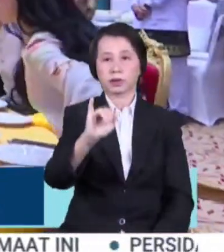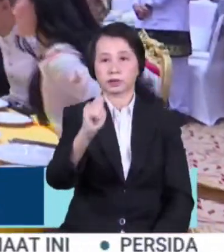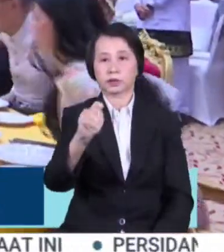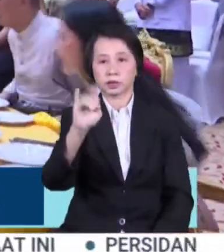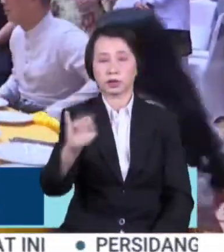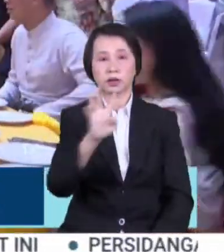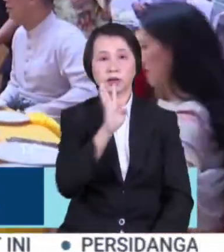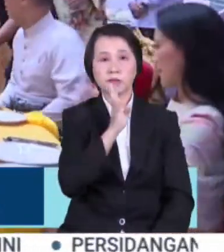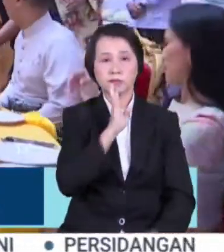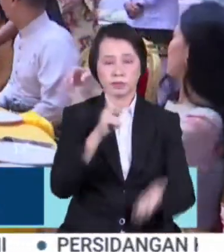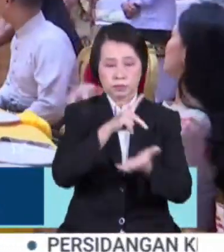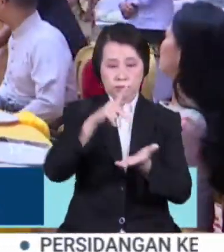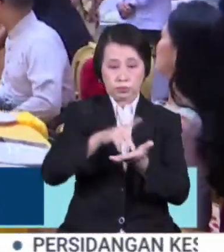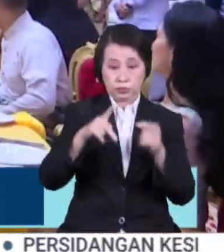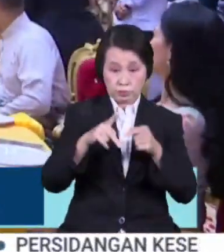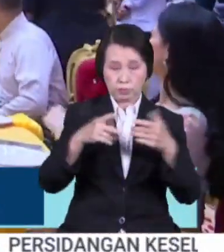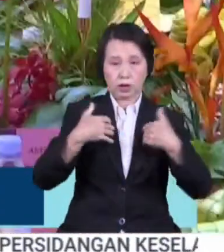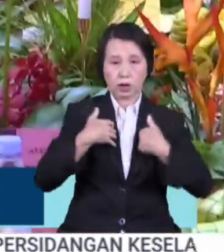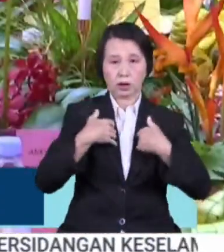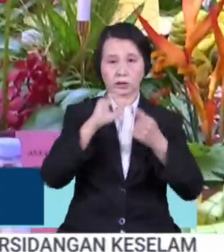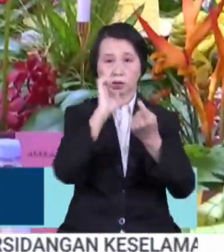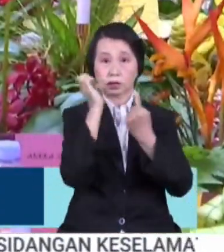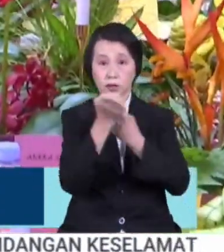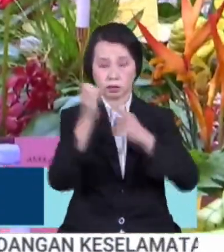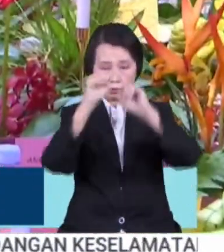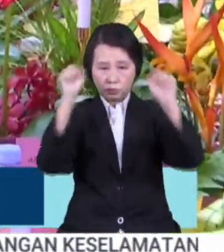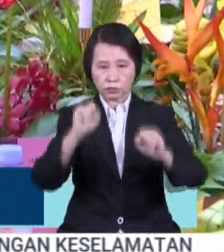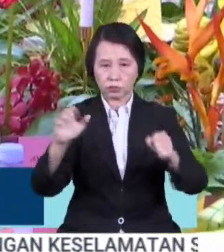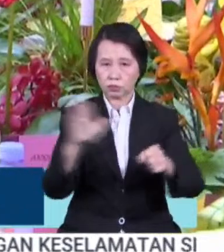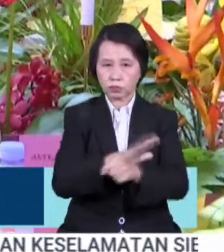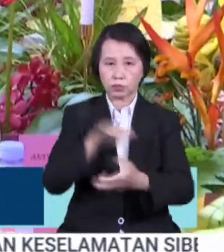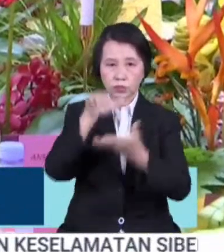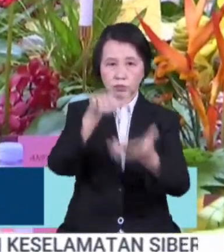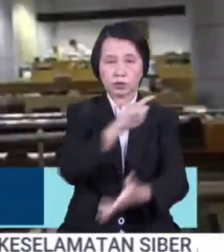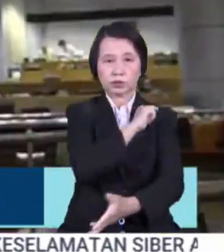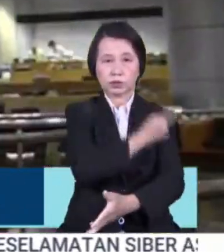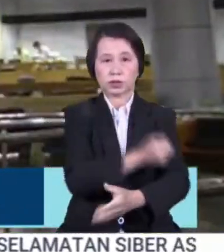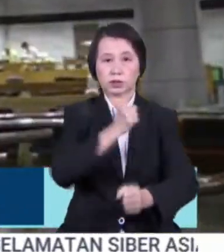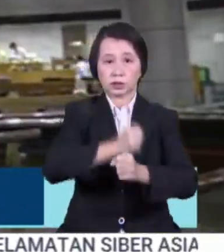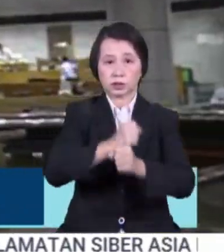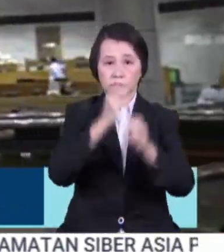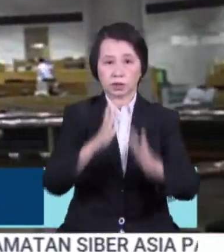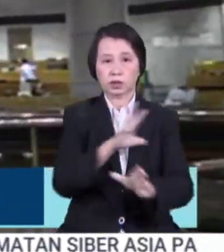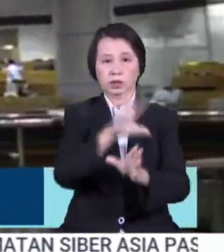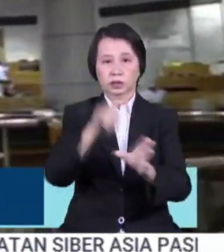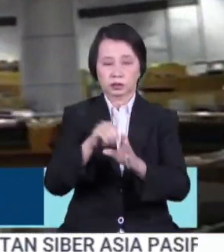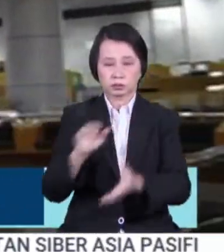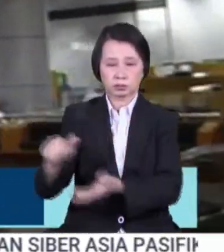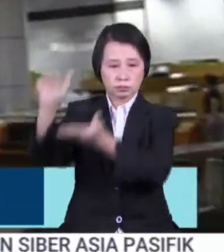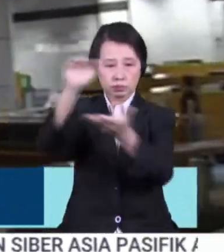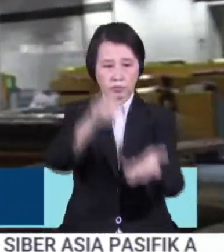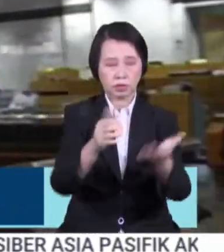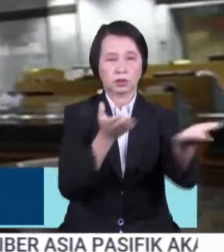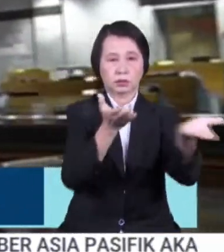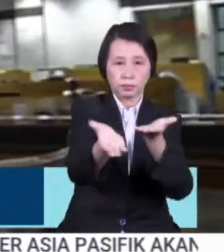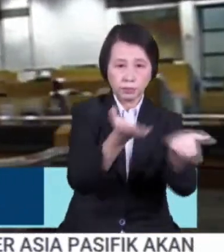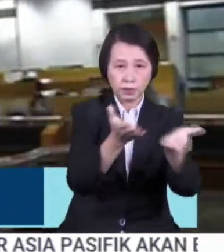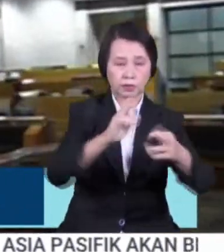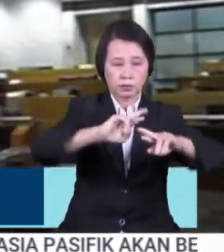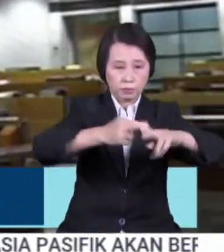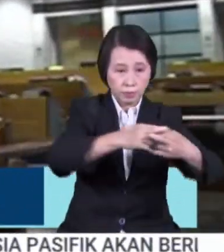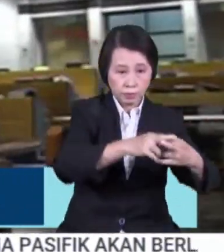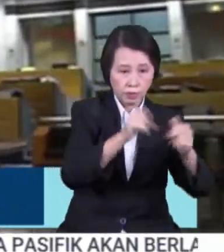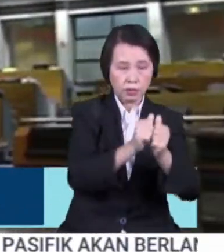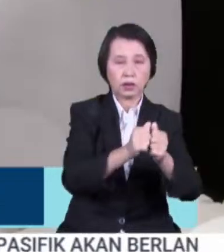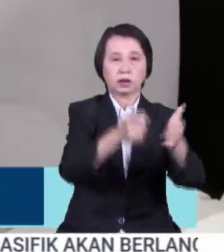berkata pusat itu dilengkapi ekosistem penuh rantaian bekalan tenaga kerja termasuk pembekalan, perkhidmatan dan penyelenggaraan